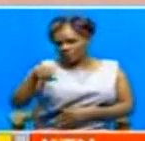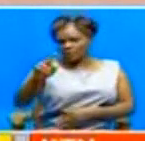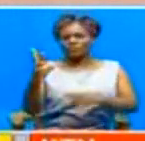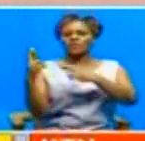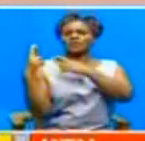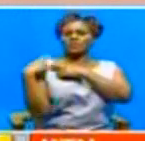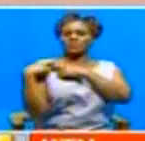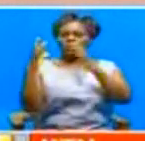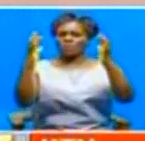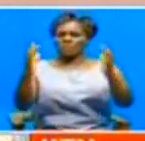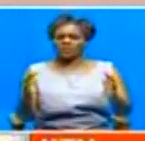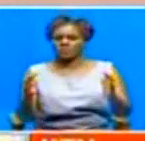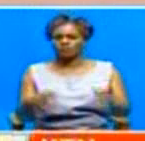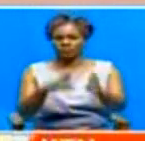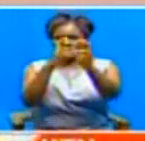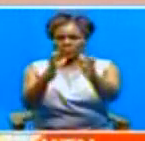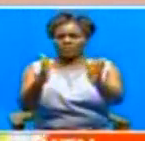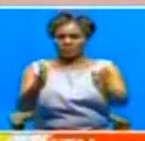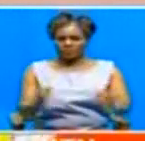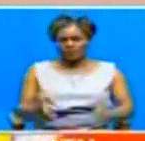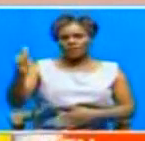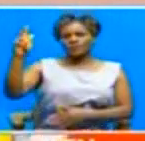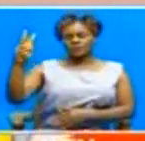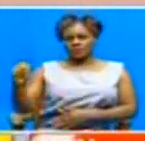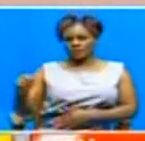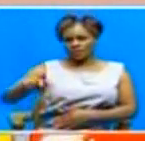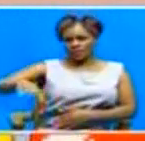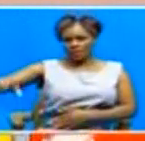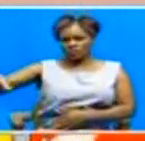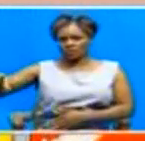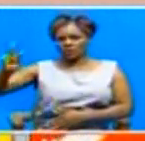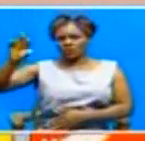kuwajibika pakubwa. Faisal Abdurrahman, KTN katika kaunti ya Wajir.